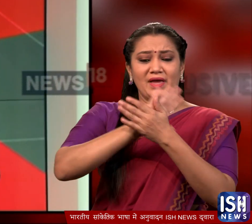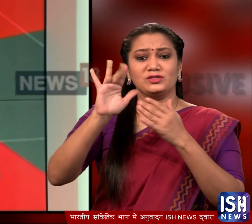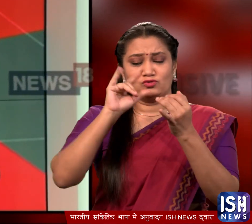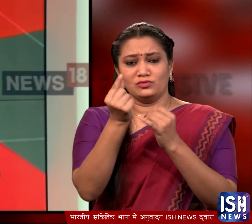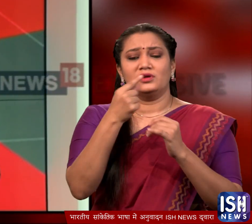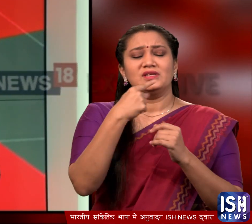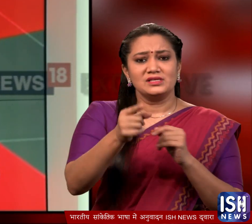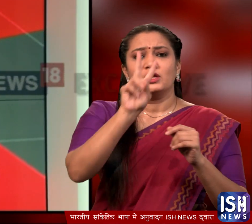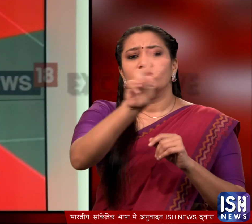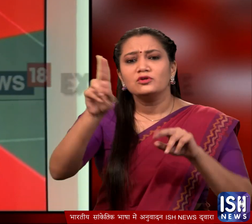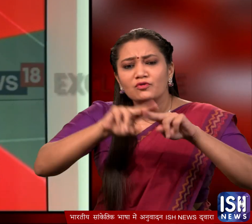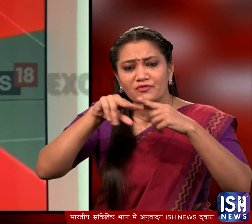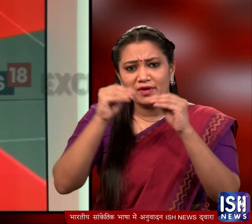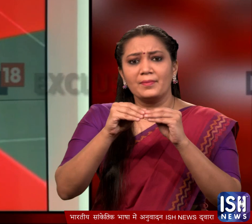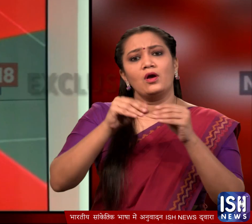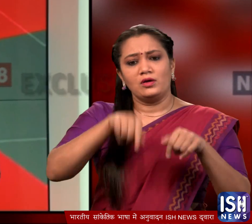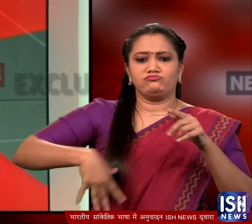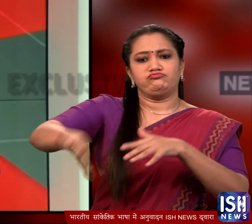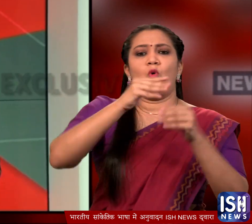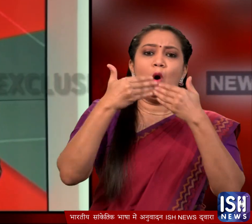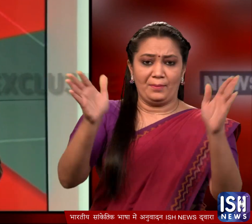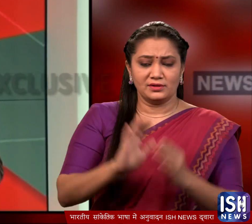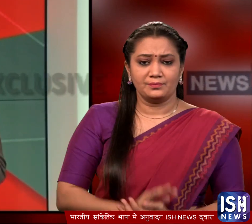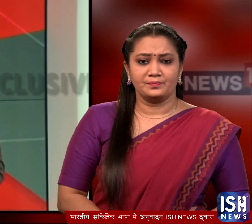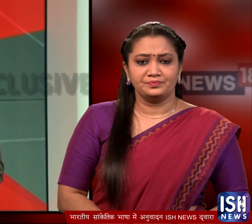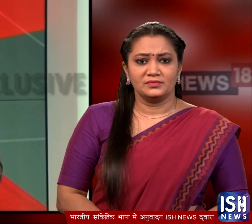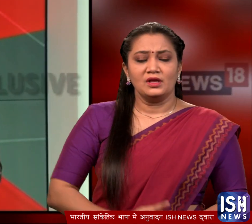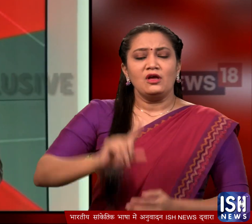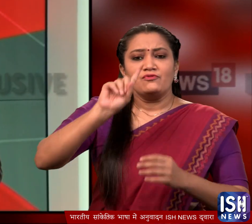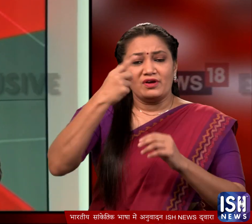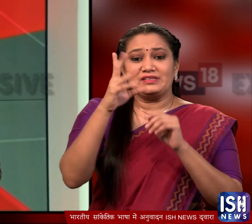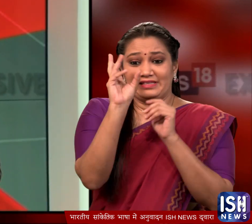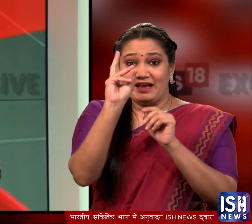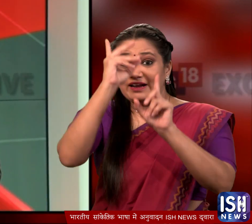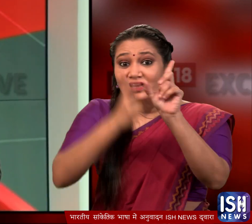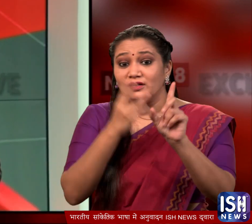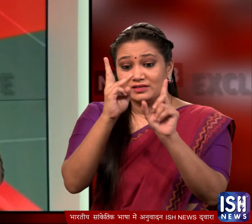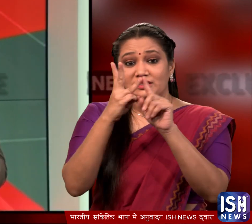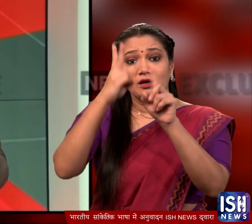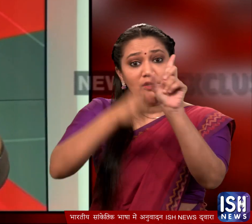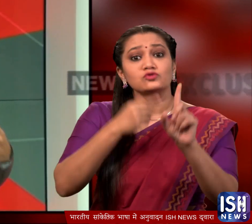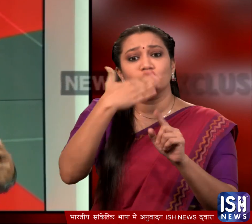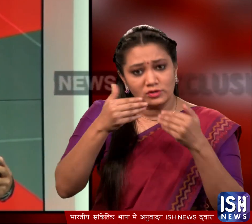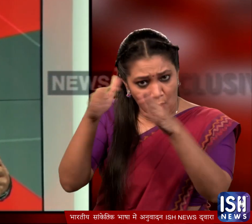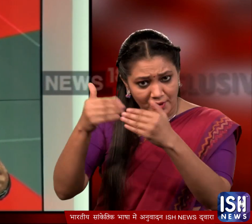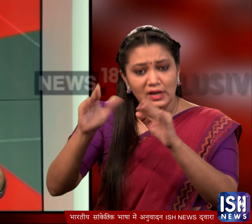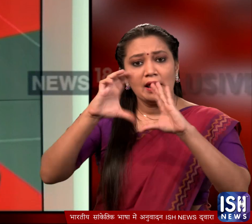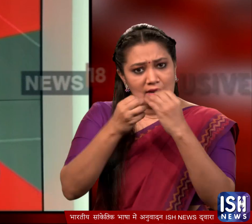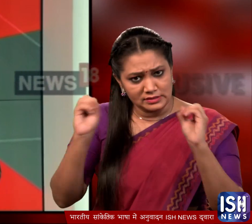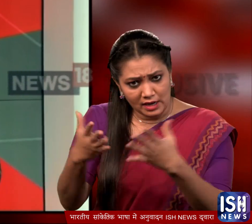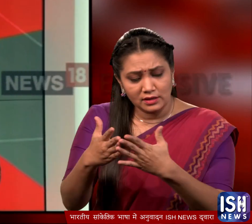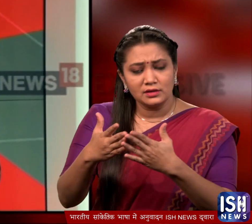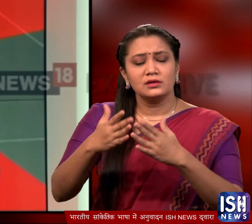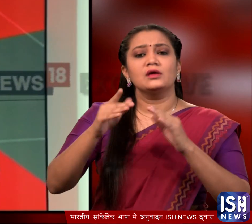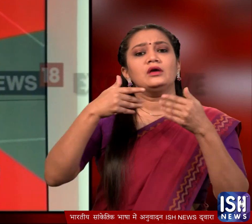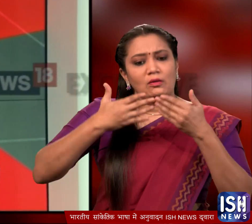ऐलान किया था कि 22 फरवरी से कैंपस खोल दिया जाए। सबसे पहले फाइनल ईयर के छात्रों के हॉस्टल खुलेंगे, उनकी कक्षाएं भी चलेंगी।